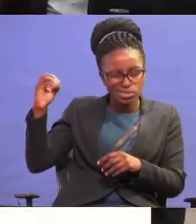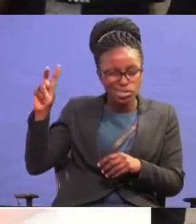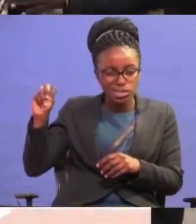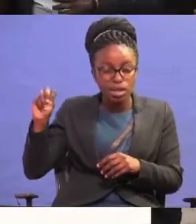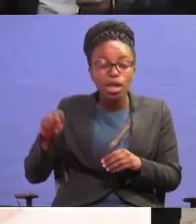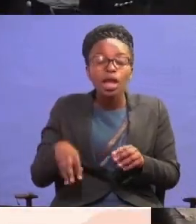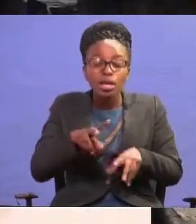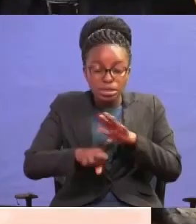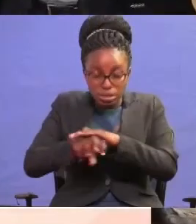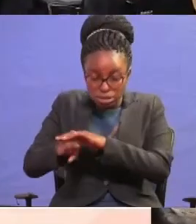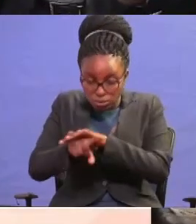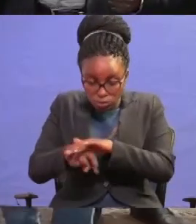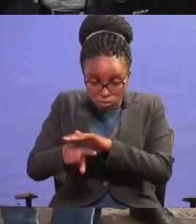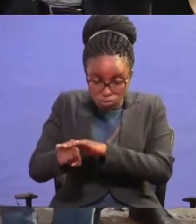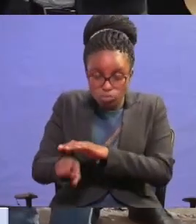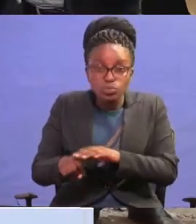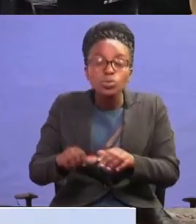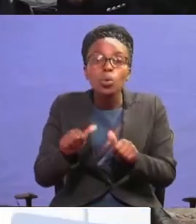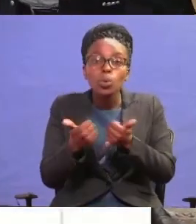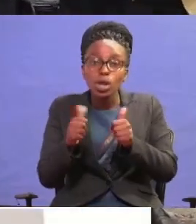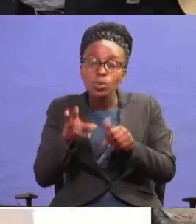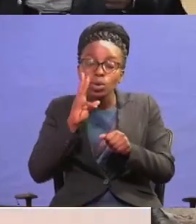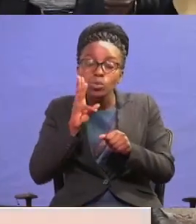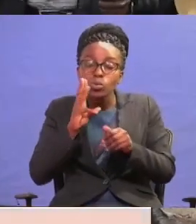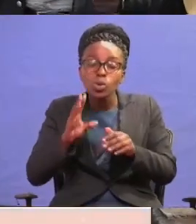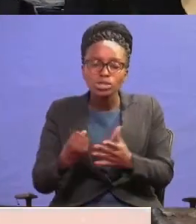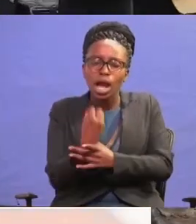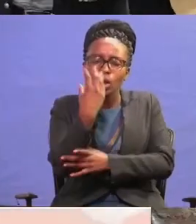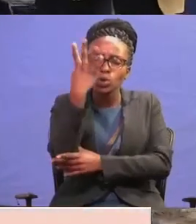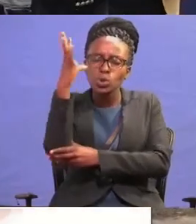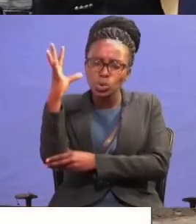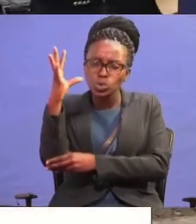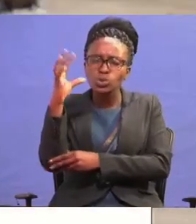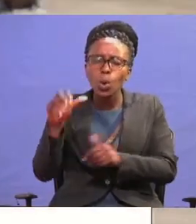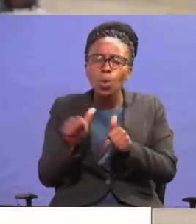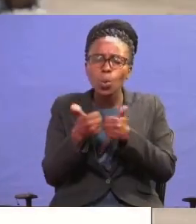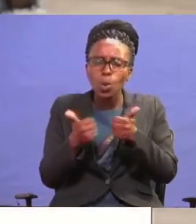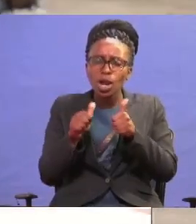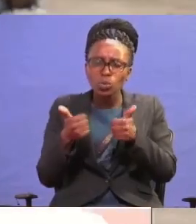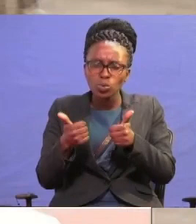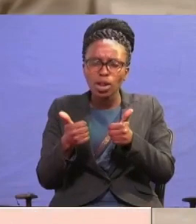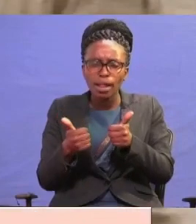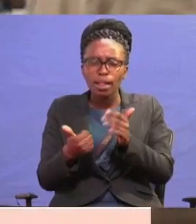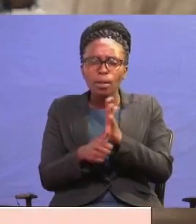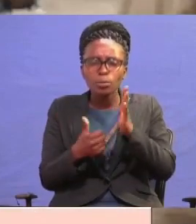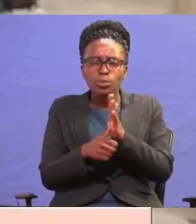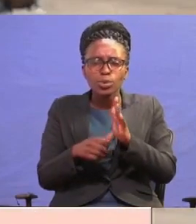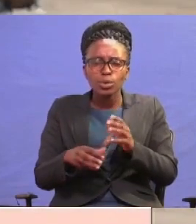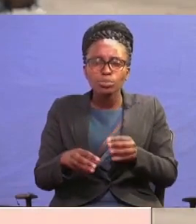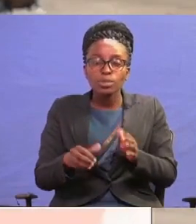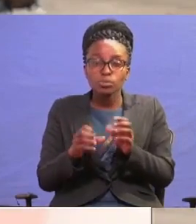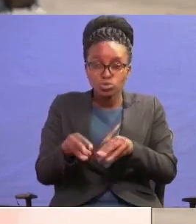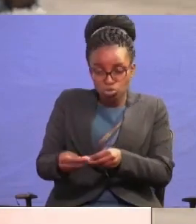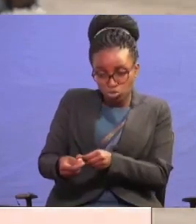vifaa vya kuchimba maji ambavyo vitasaidia wakulima kukuza mazao yao na hivyo kukabiliana na madeni ya kaunti. Kukiwa